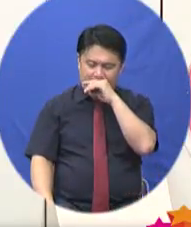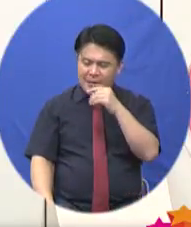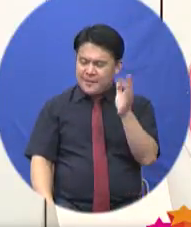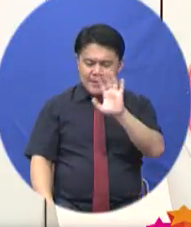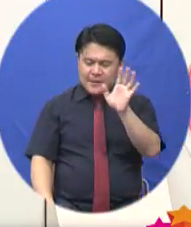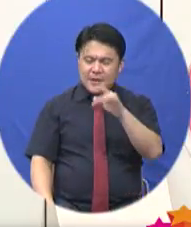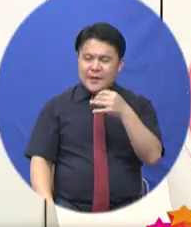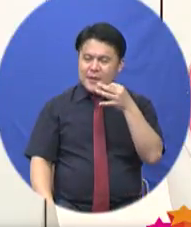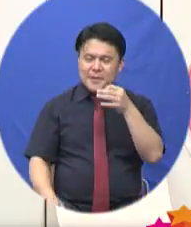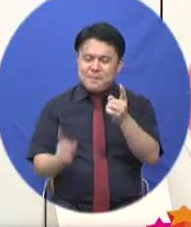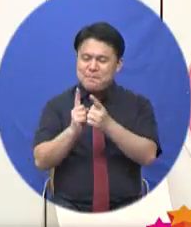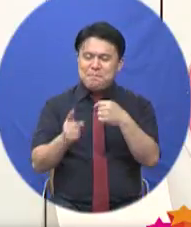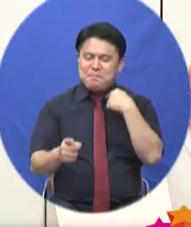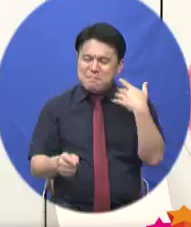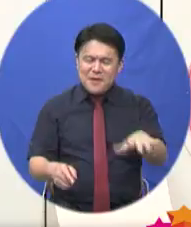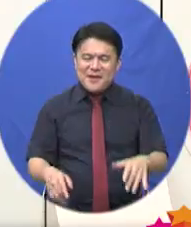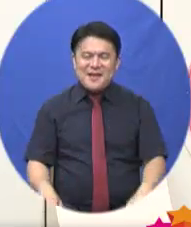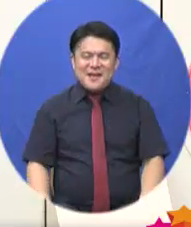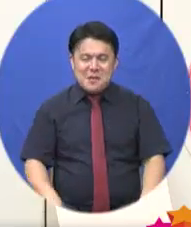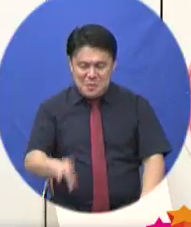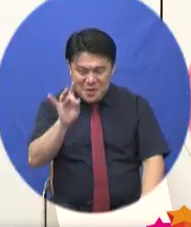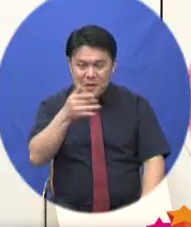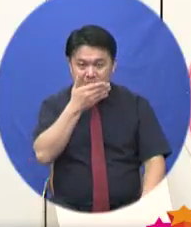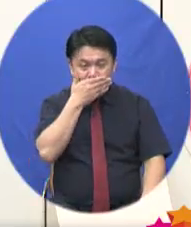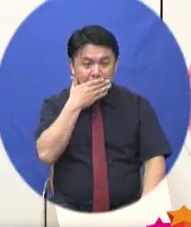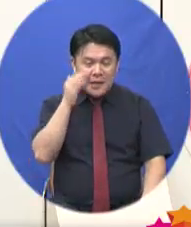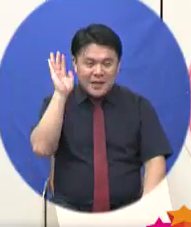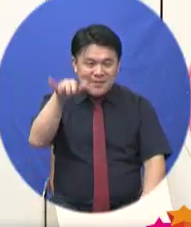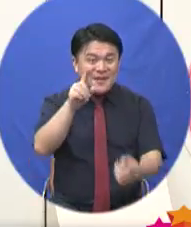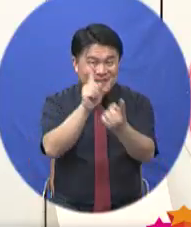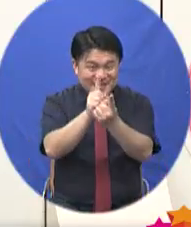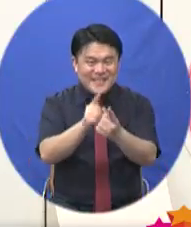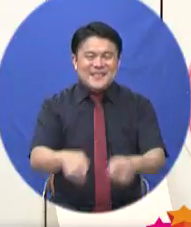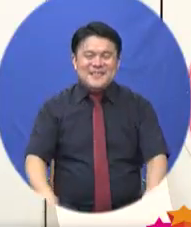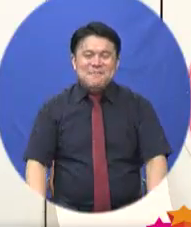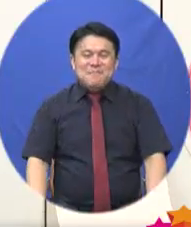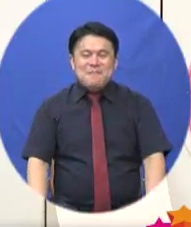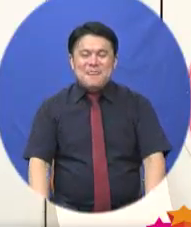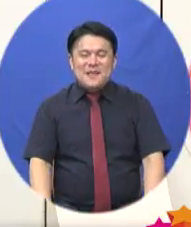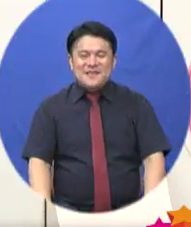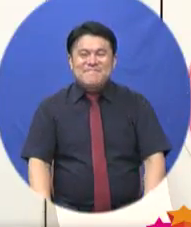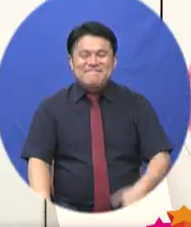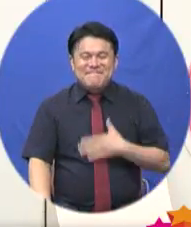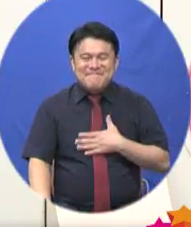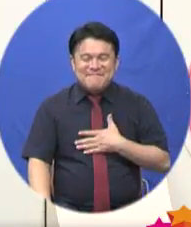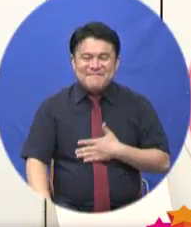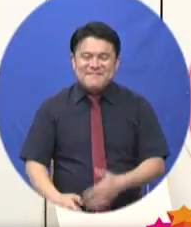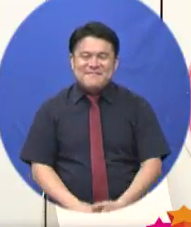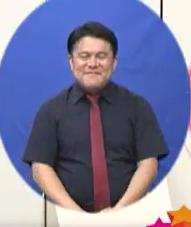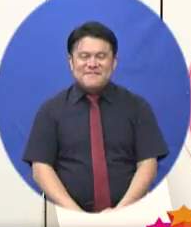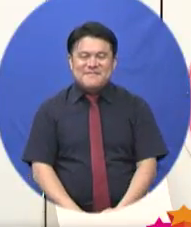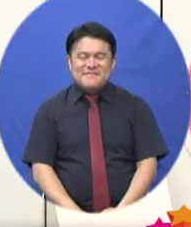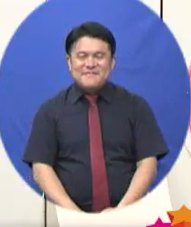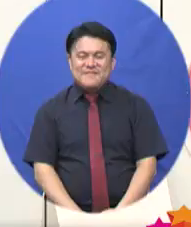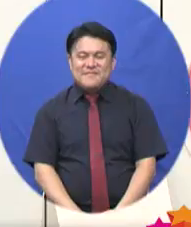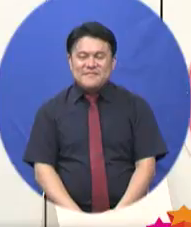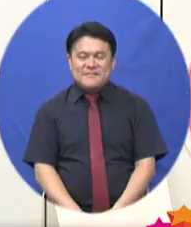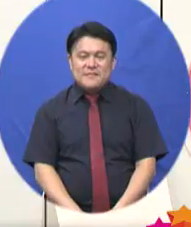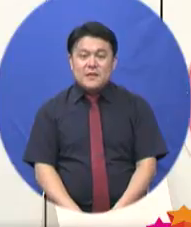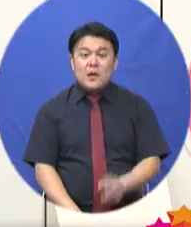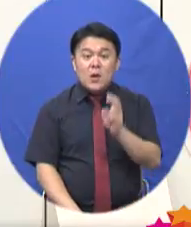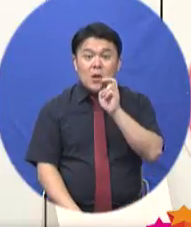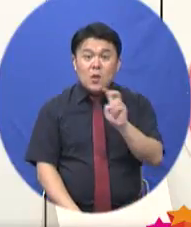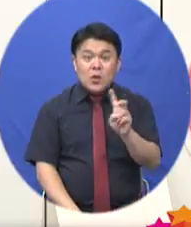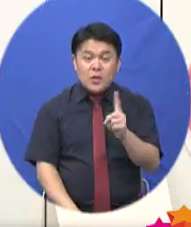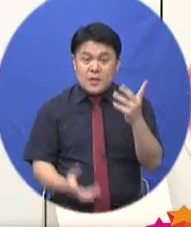뵀어요. 못 뵀어요. 그럼 예. 예. 금년간 뵙겠습니다. 금년간. 예.